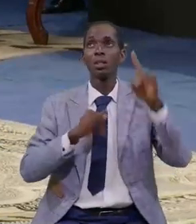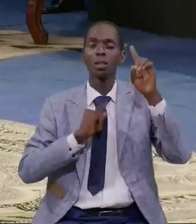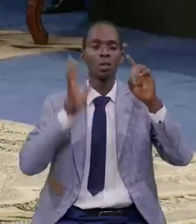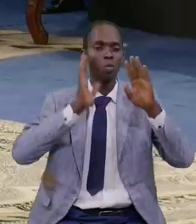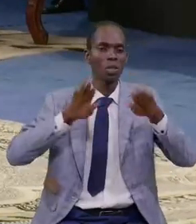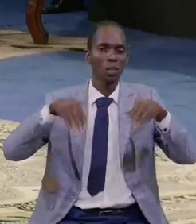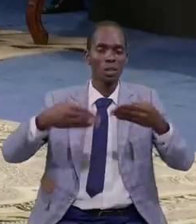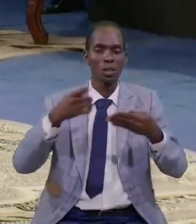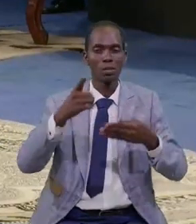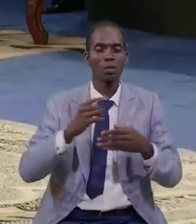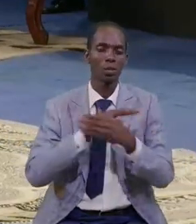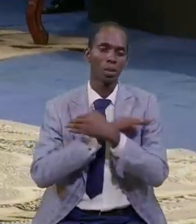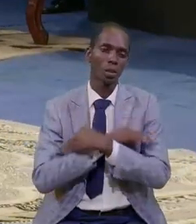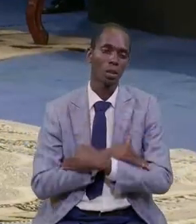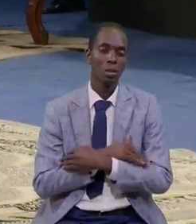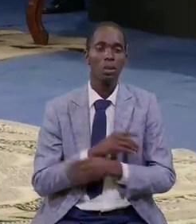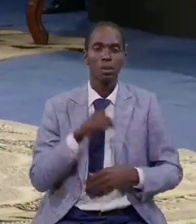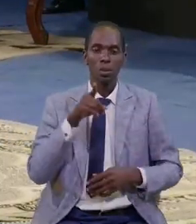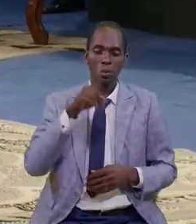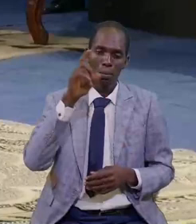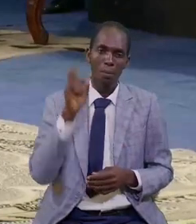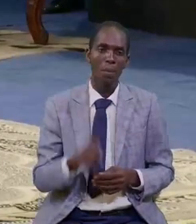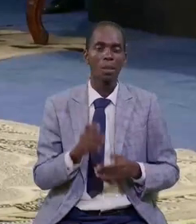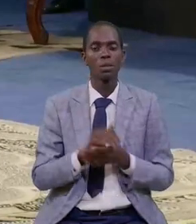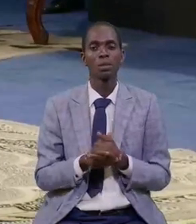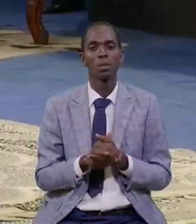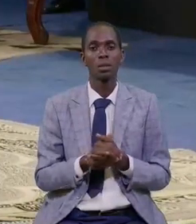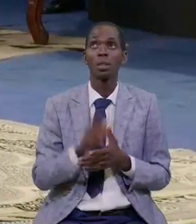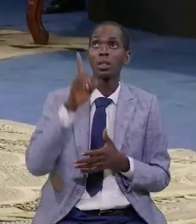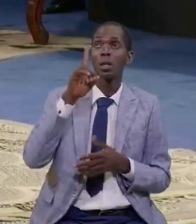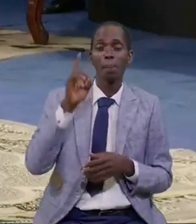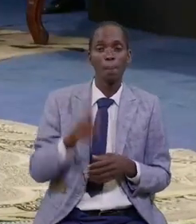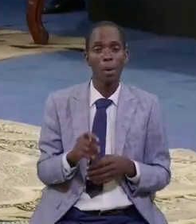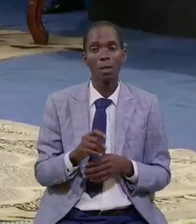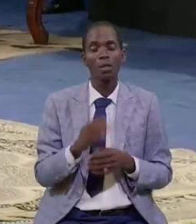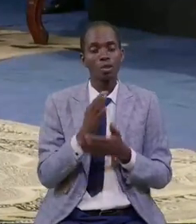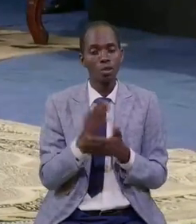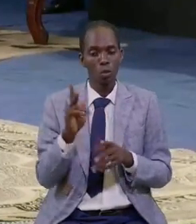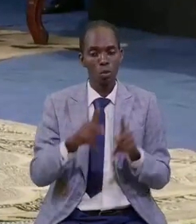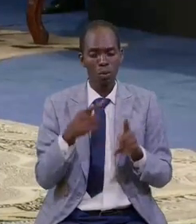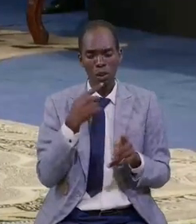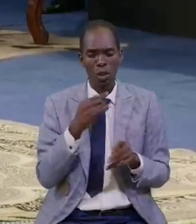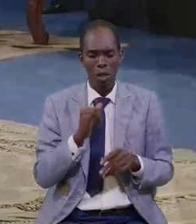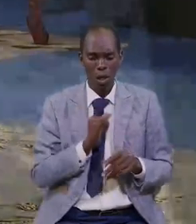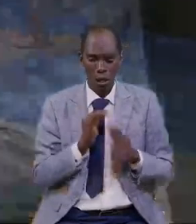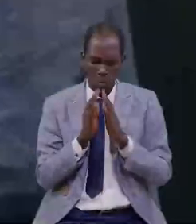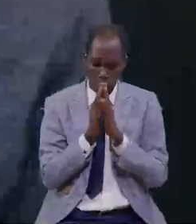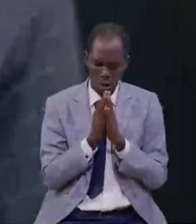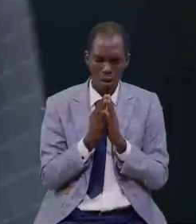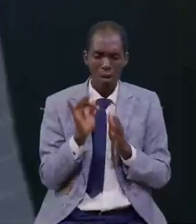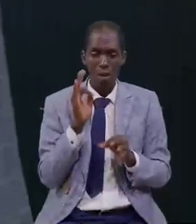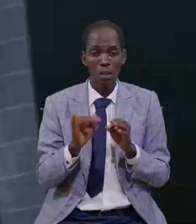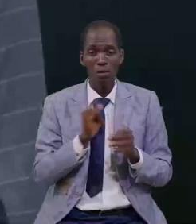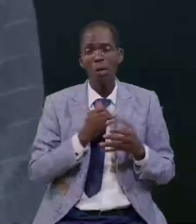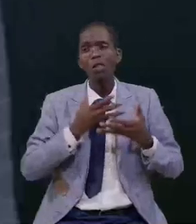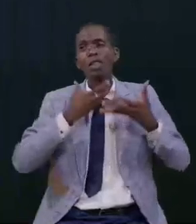il doit il doit vous savez certaines personnes pensent si je prie si je crie si je crie si je